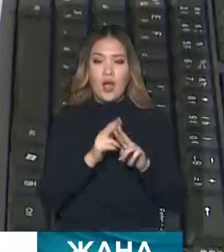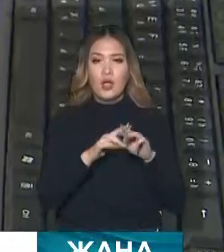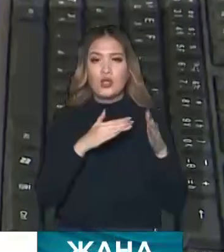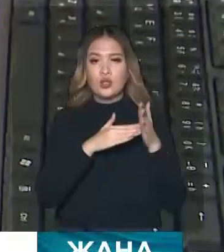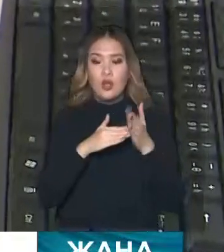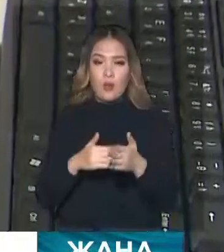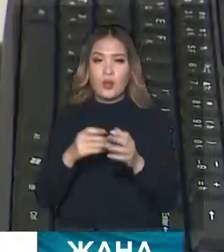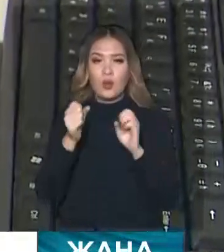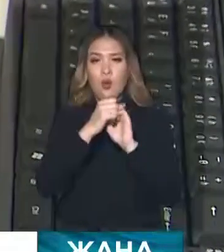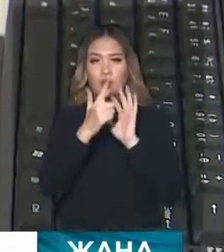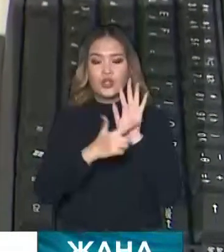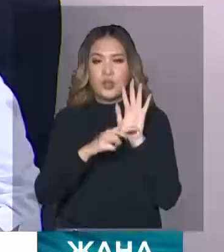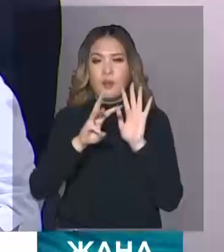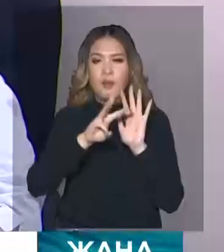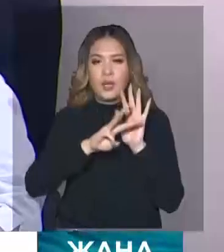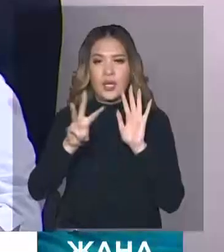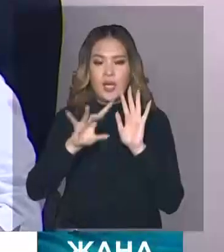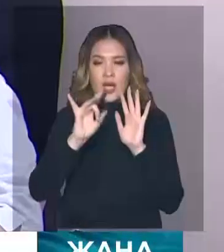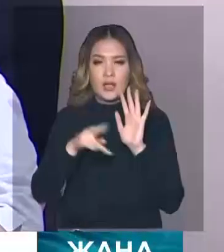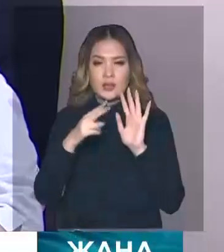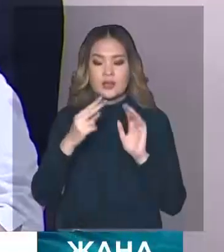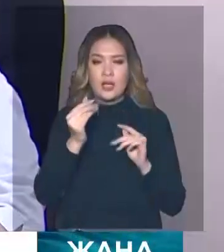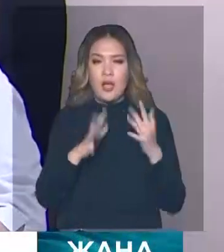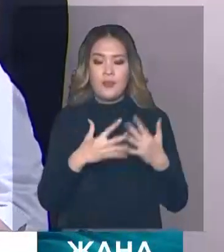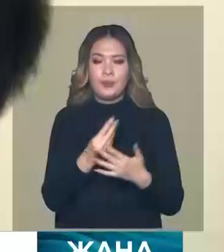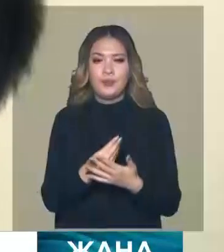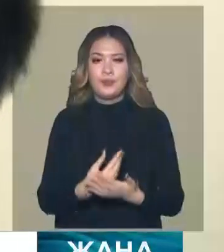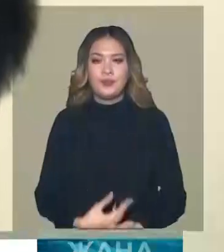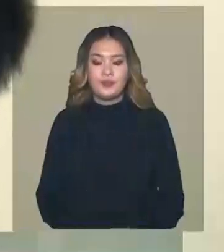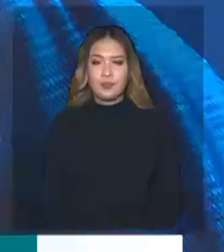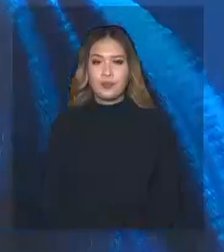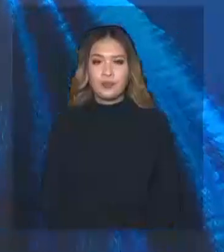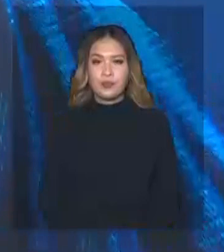мақсатқа спорт басқармасы 17,5 миллиард теңге сұрап отыр.